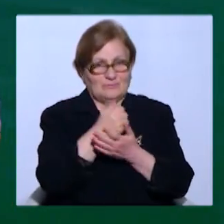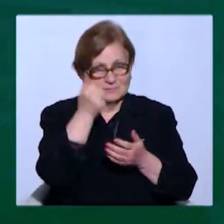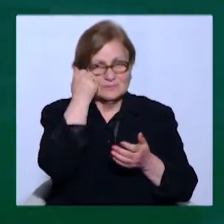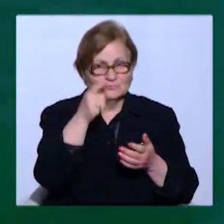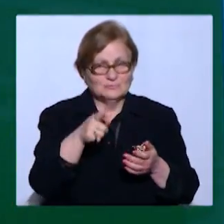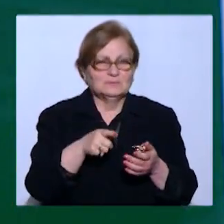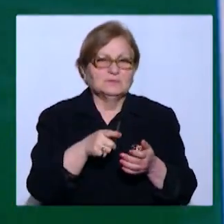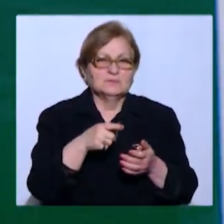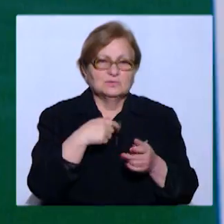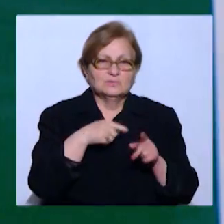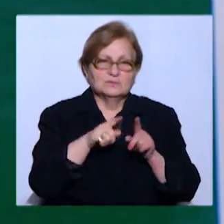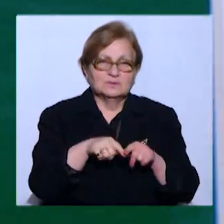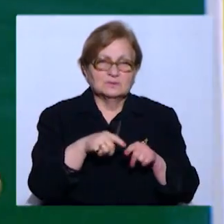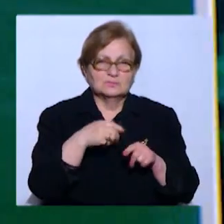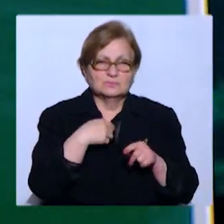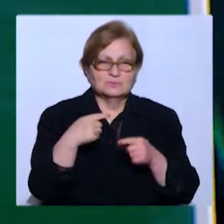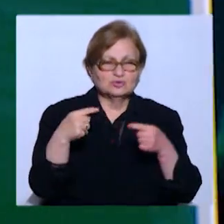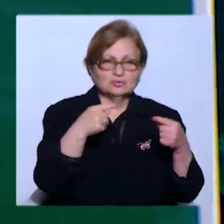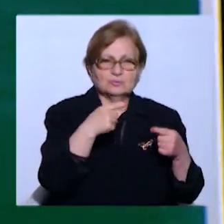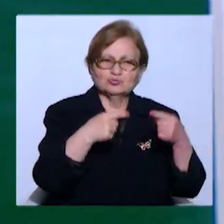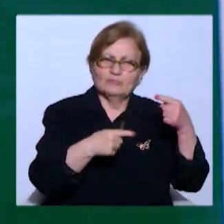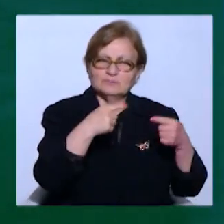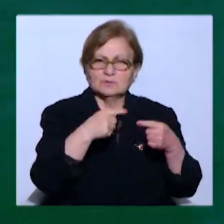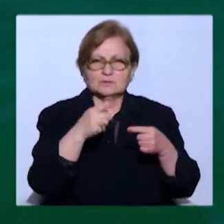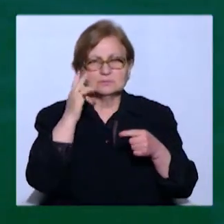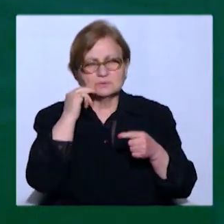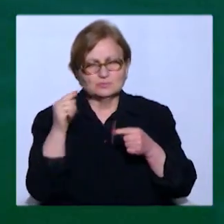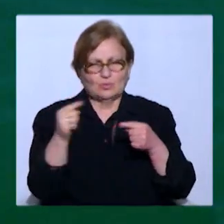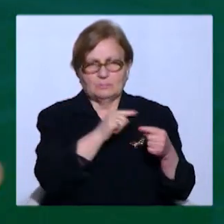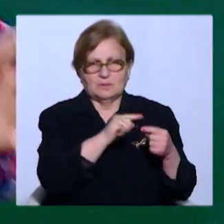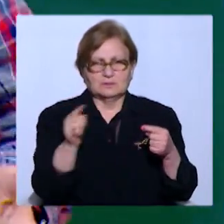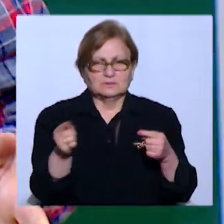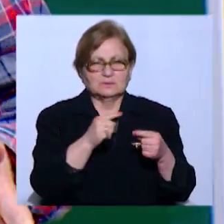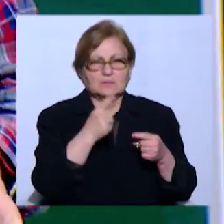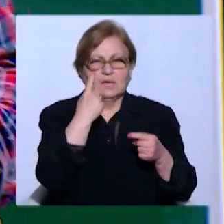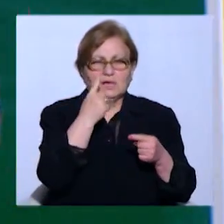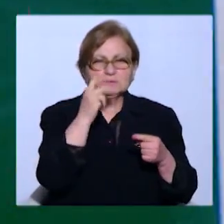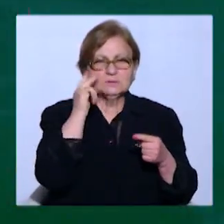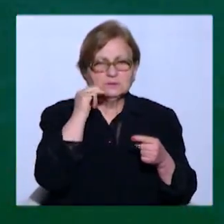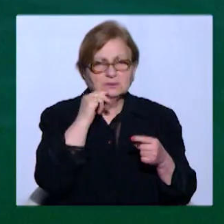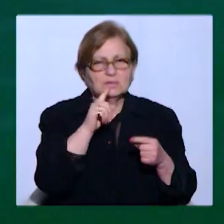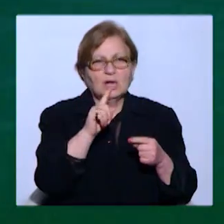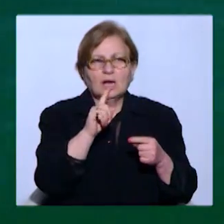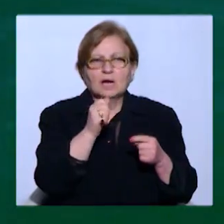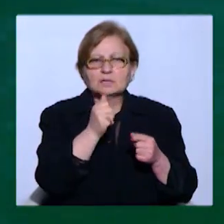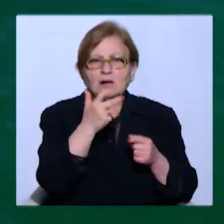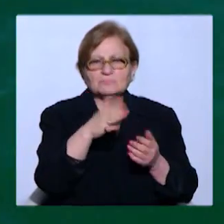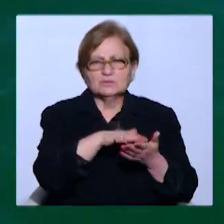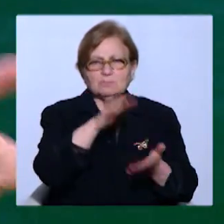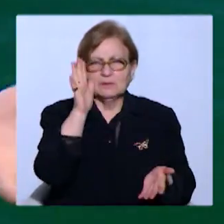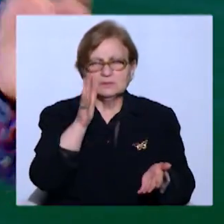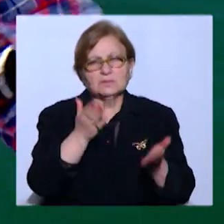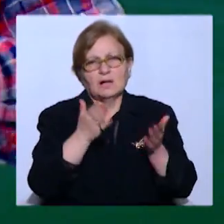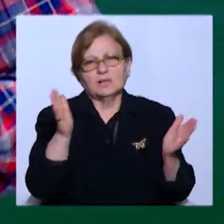ასევე ჩვენ შევადარეთ რიცხვები ერთმანეთს. თქვით, ერთი რიცხვი რამდენით მეტია